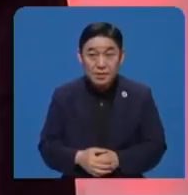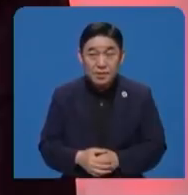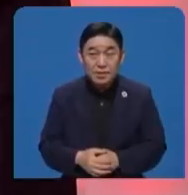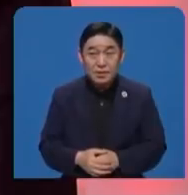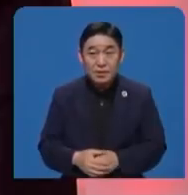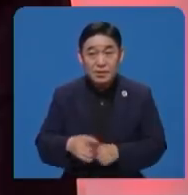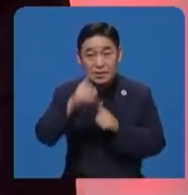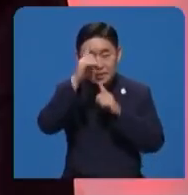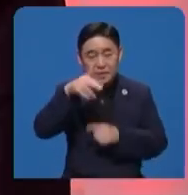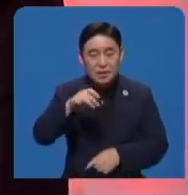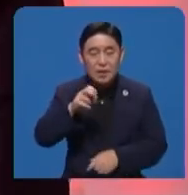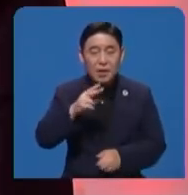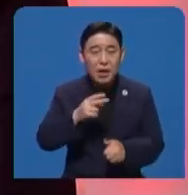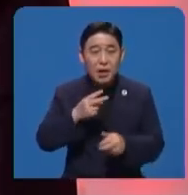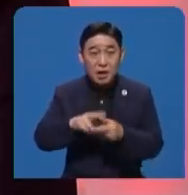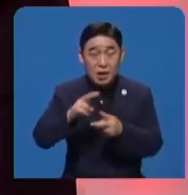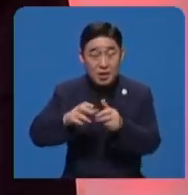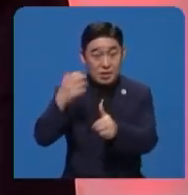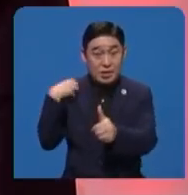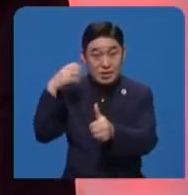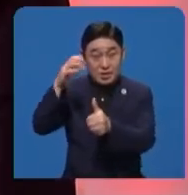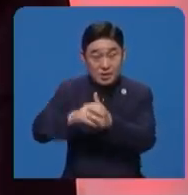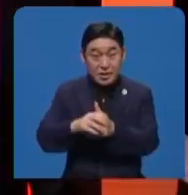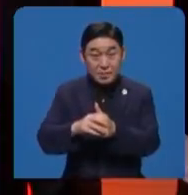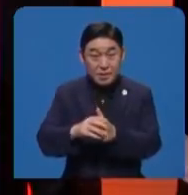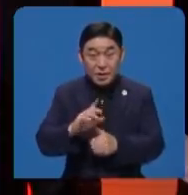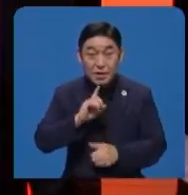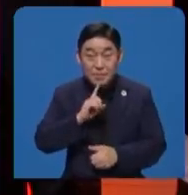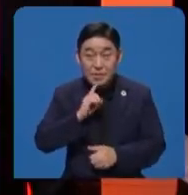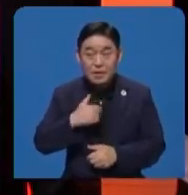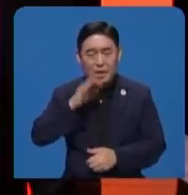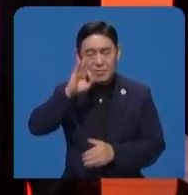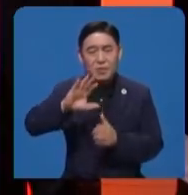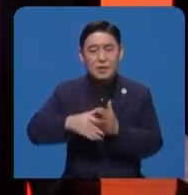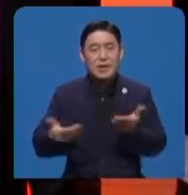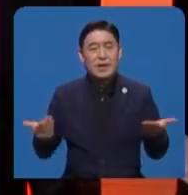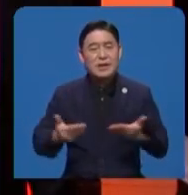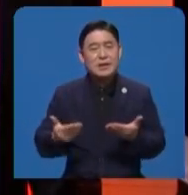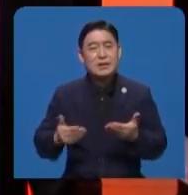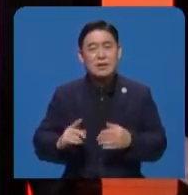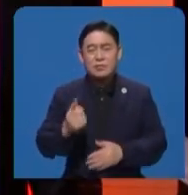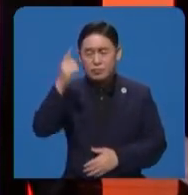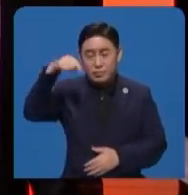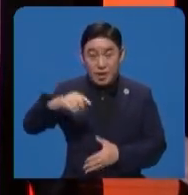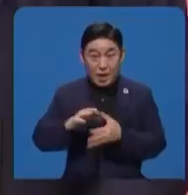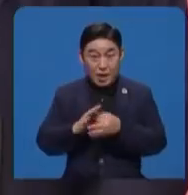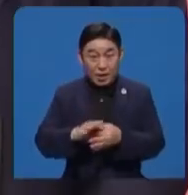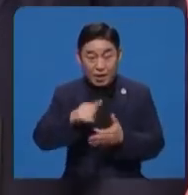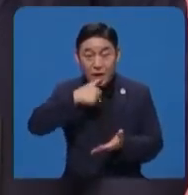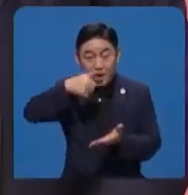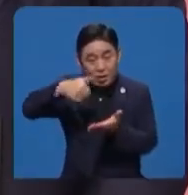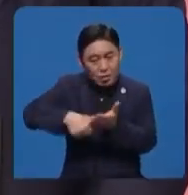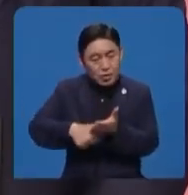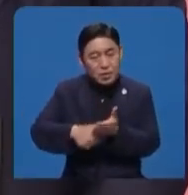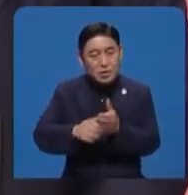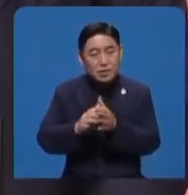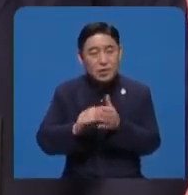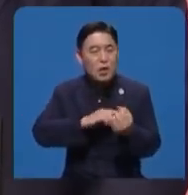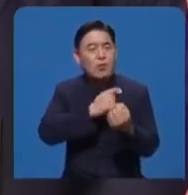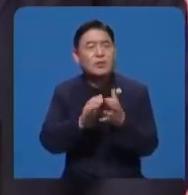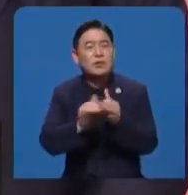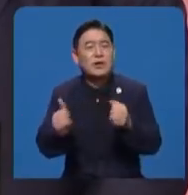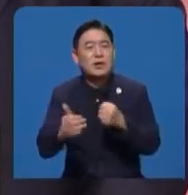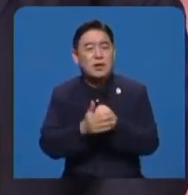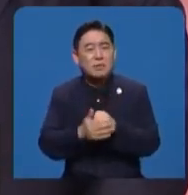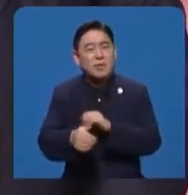네네. 이재명이도 형사 책임져야 된다. 법적 제가 책임져야 된다. 볼 때는 이건 직무상 상하관계 있고 그렇죠. 결재관이 있기 때문에 그렇죠.